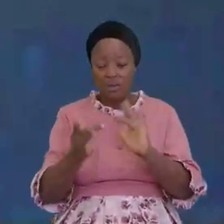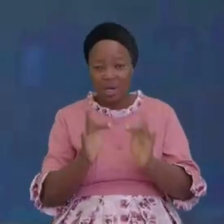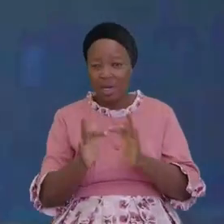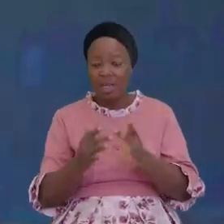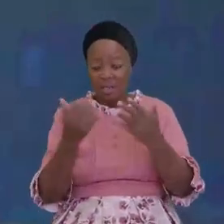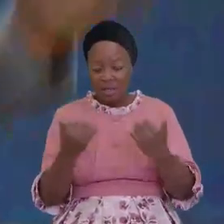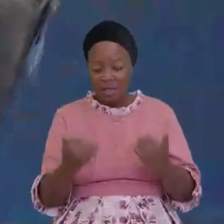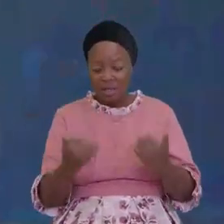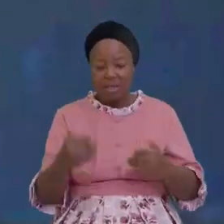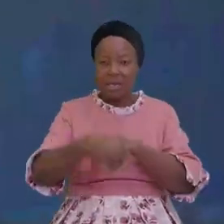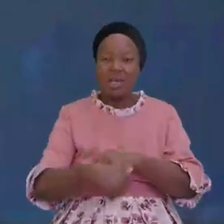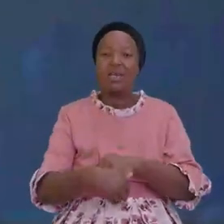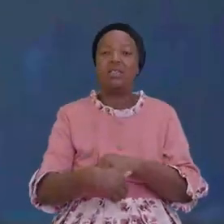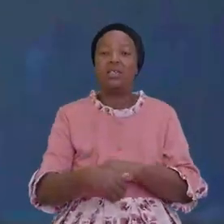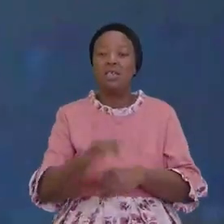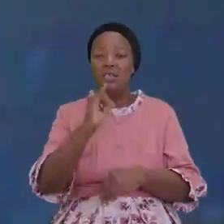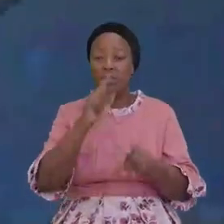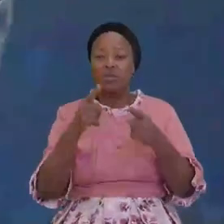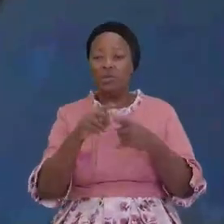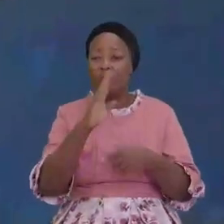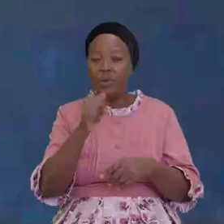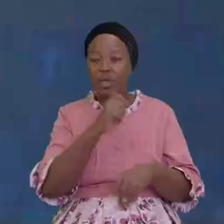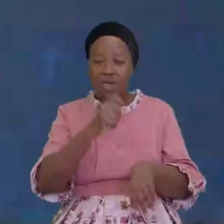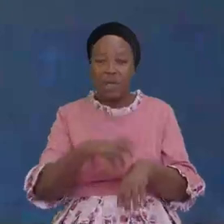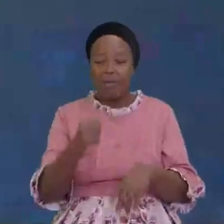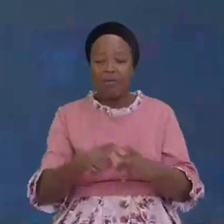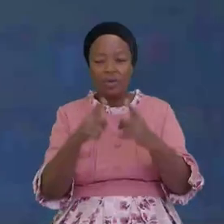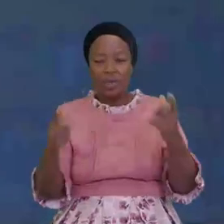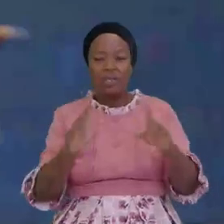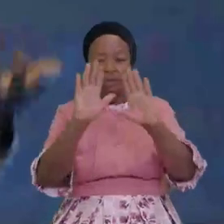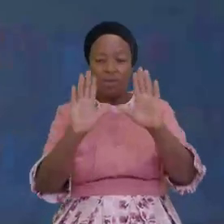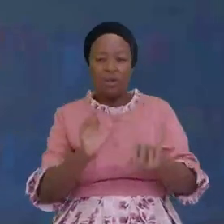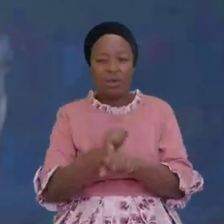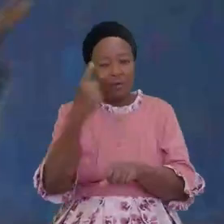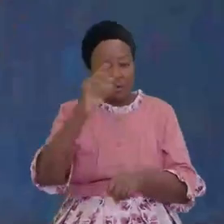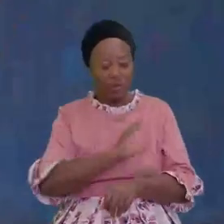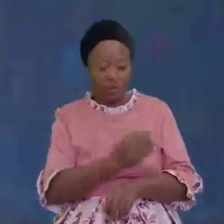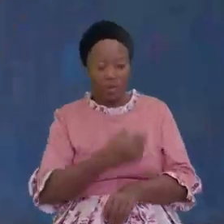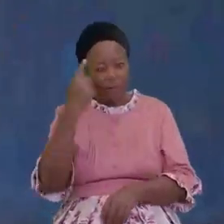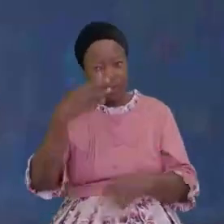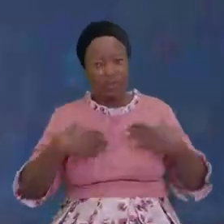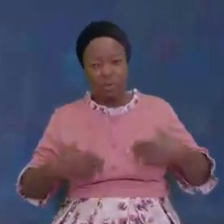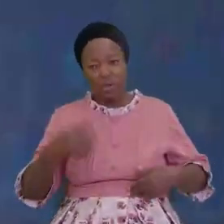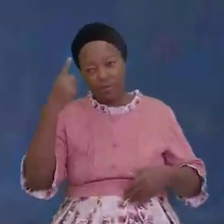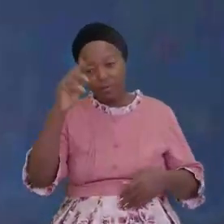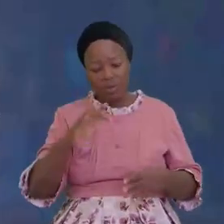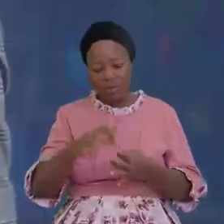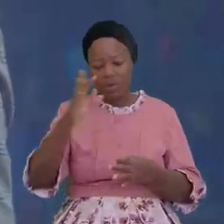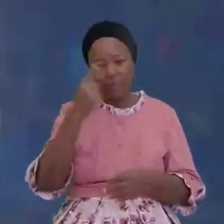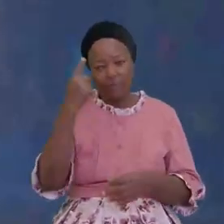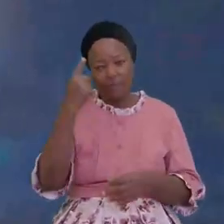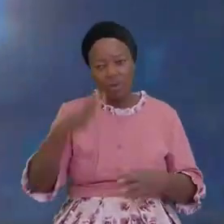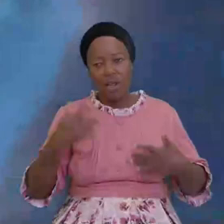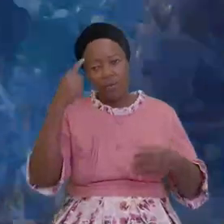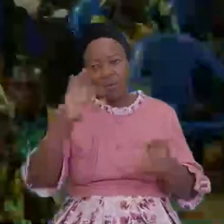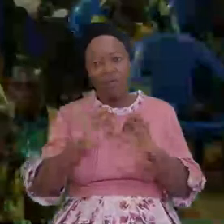Et tous nos frères, nos invités, qui sont en ligne ce soir. Ce soir, ce sera un moment de grand